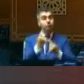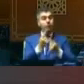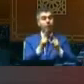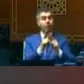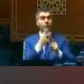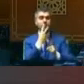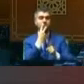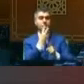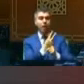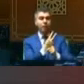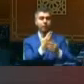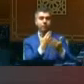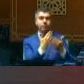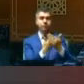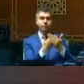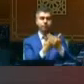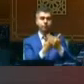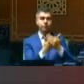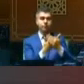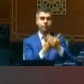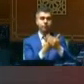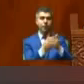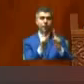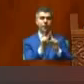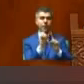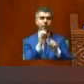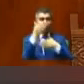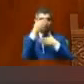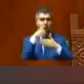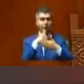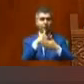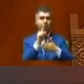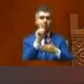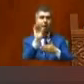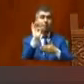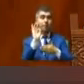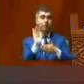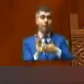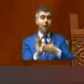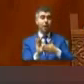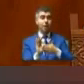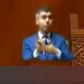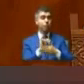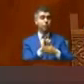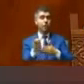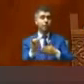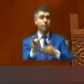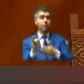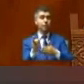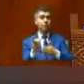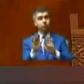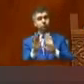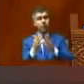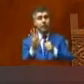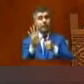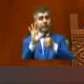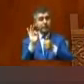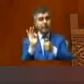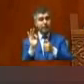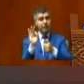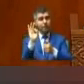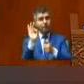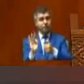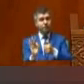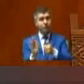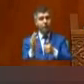الصرف، النظام ديالنا ماشي ثابت 100%، نظام عنده سعر مرجعي اللي هو 64% الاورو